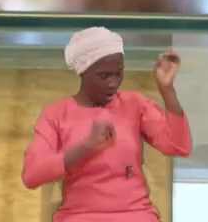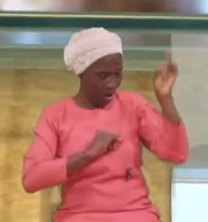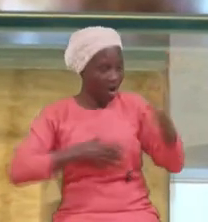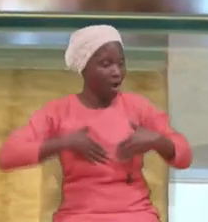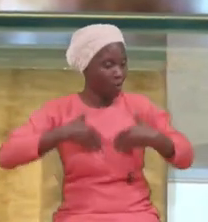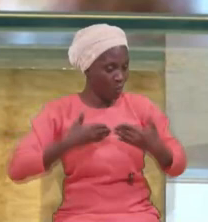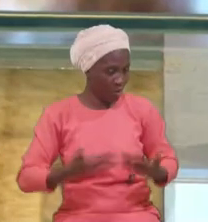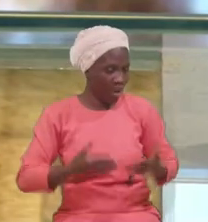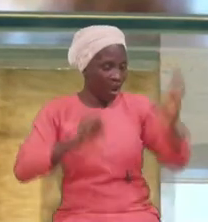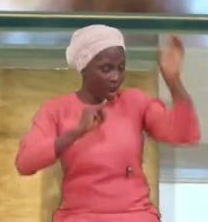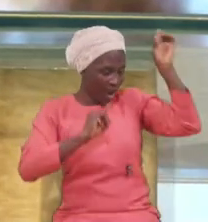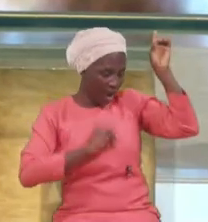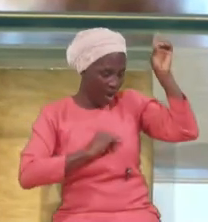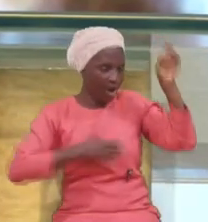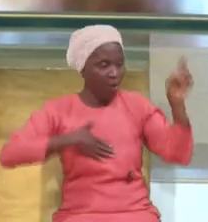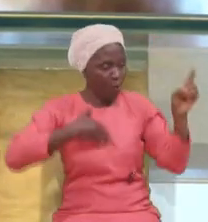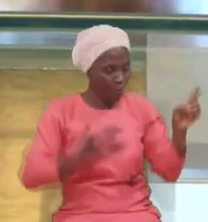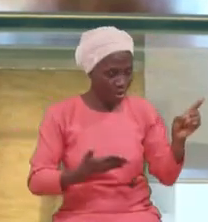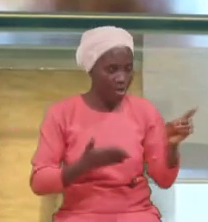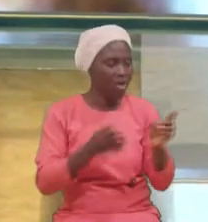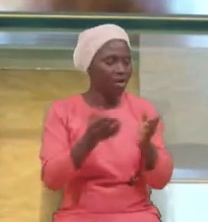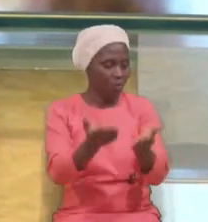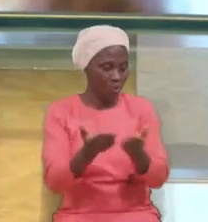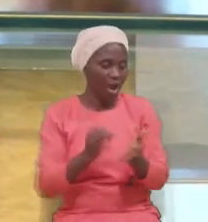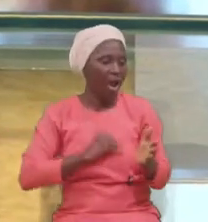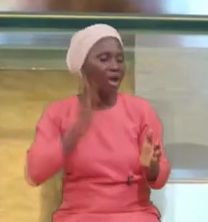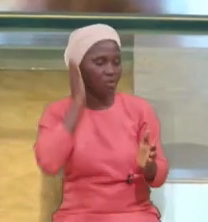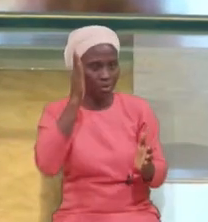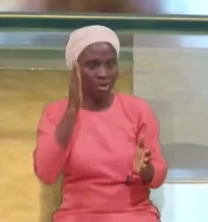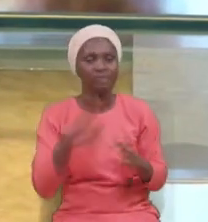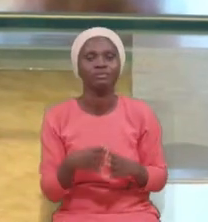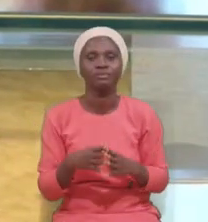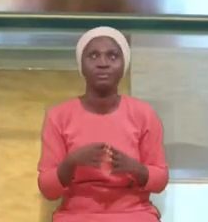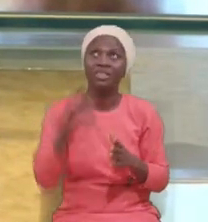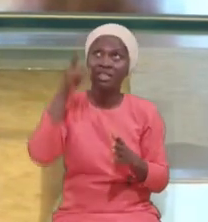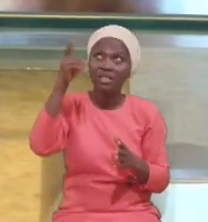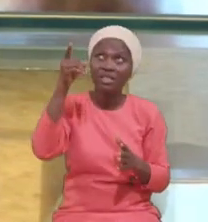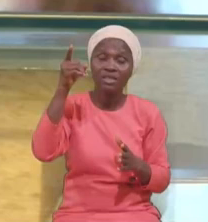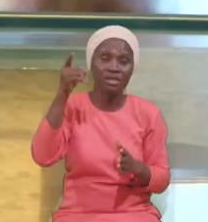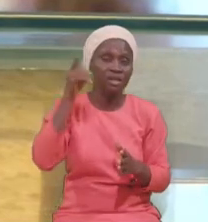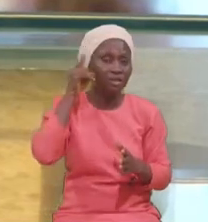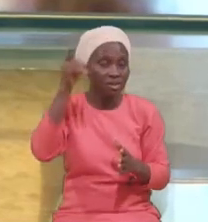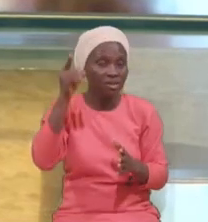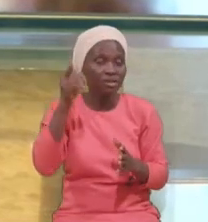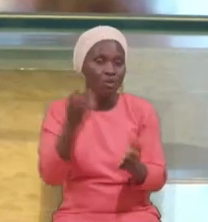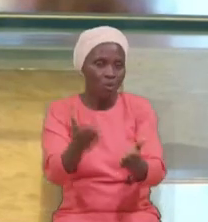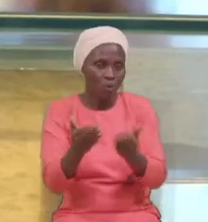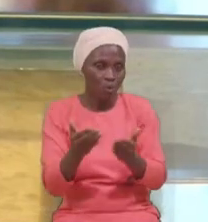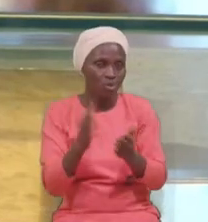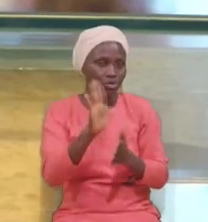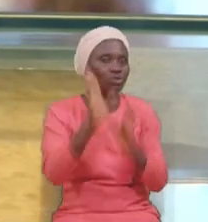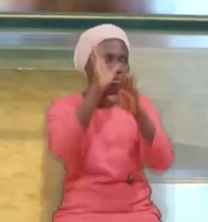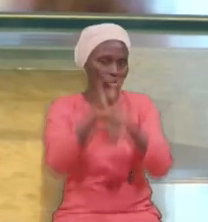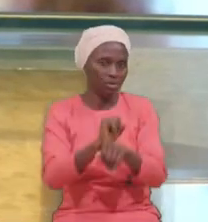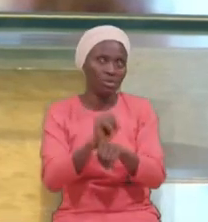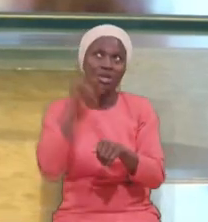pur. Je le veux, sois pur. » Alors, il désire votre bénédiction. Il désire